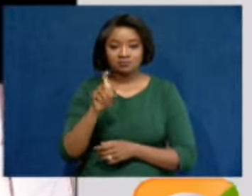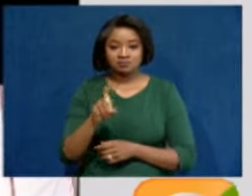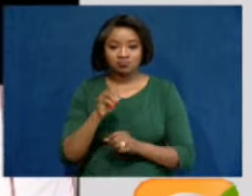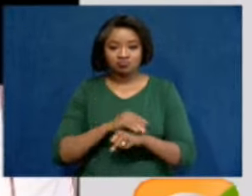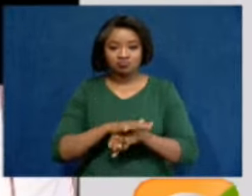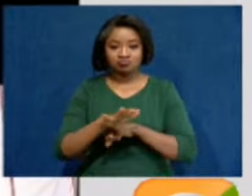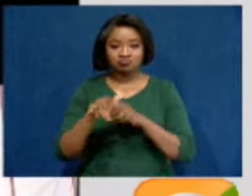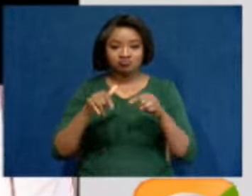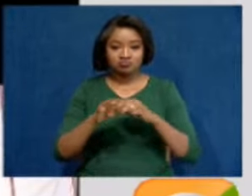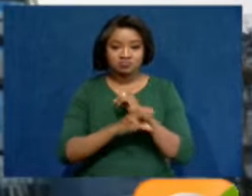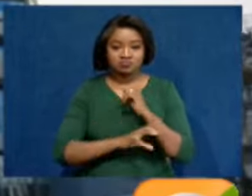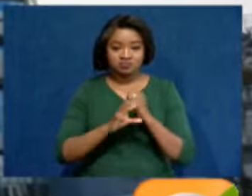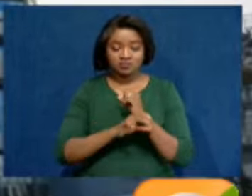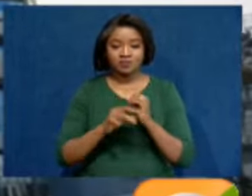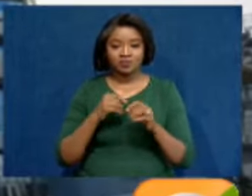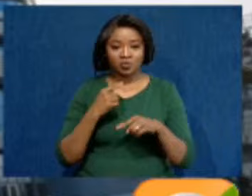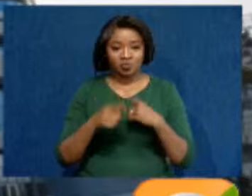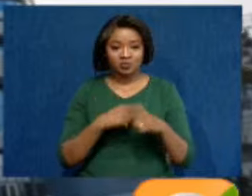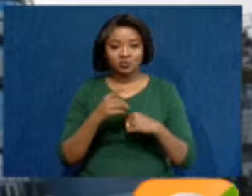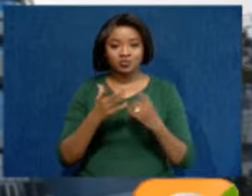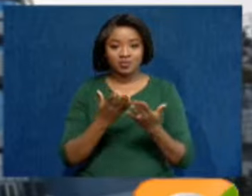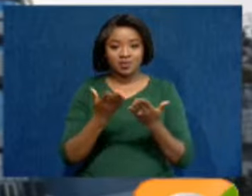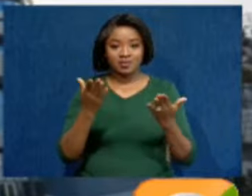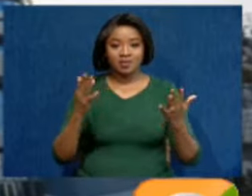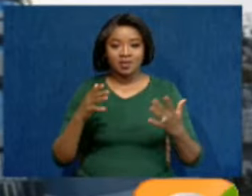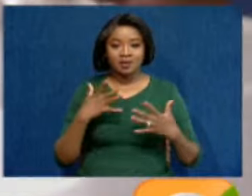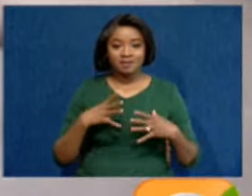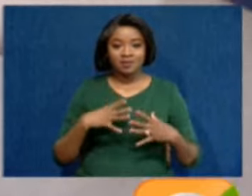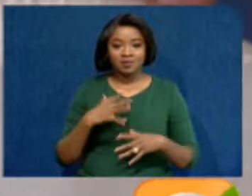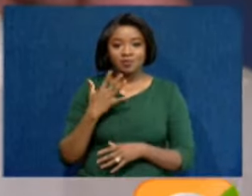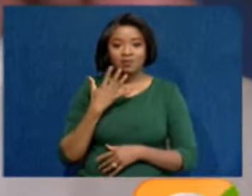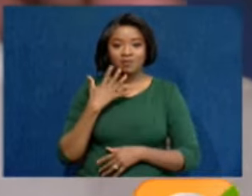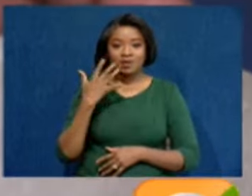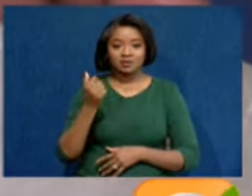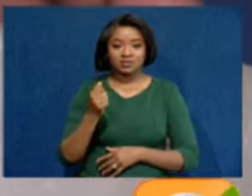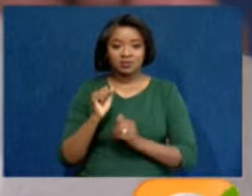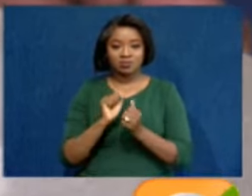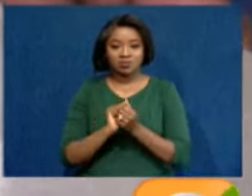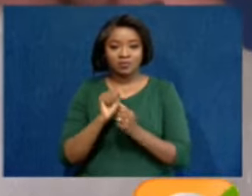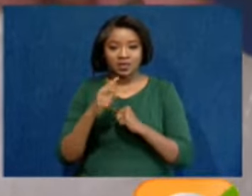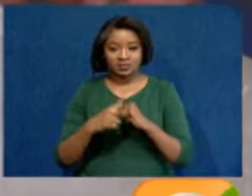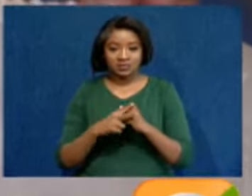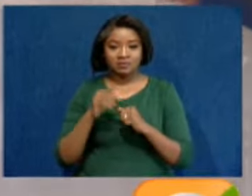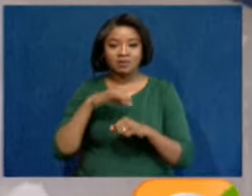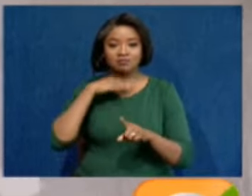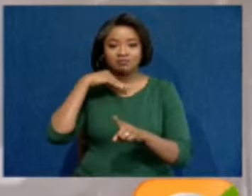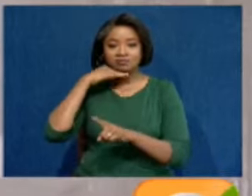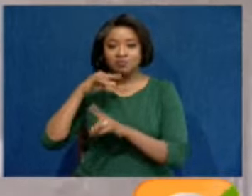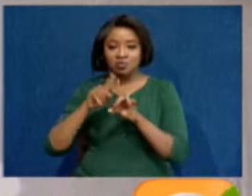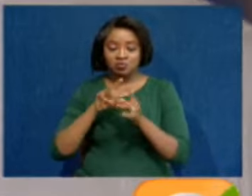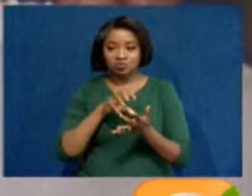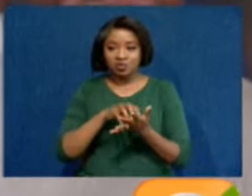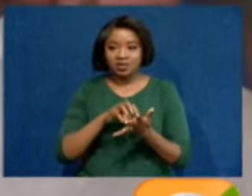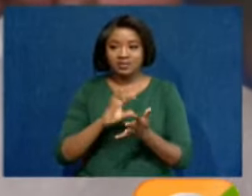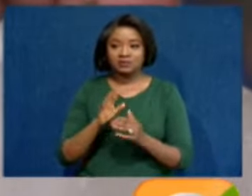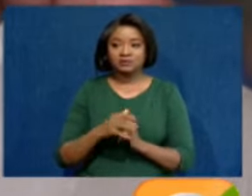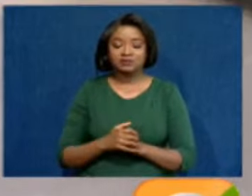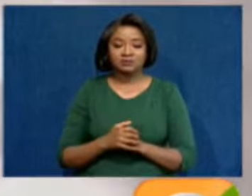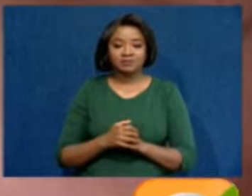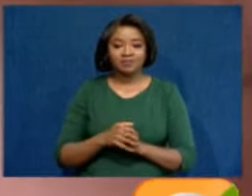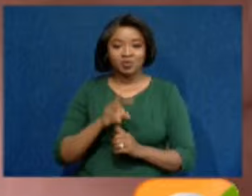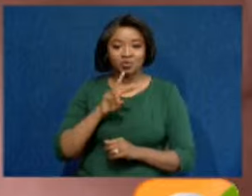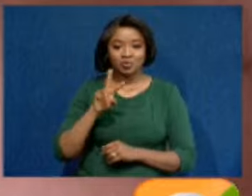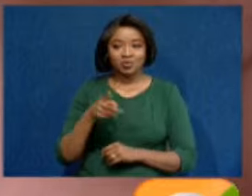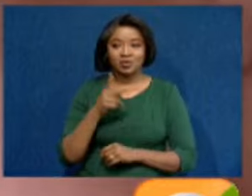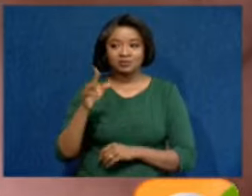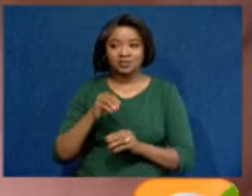wasiwasi, ambapo watu 517 wamefariki na zaidi ya visa 2000 kudhibitishwa mataifa kadhaa ya